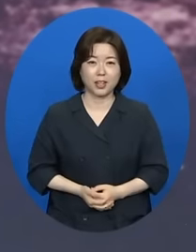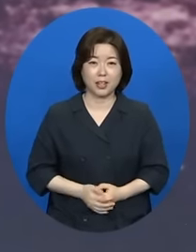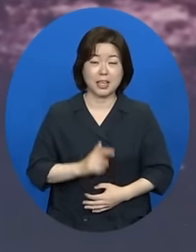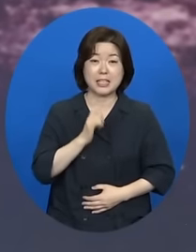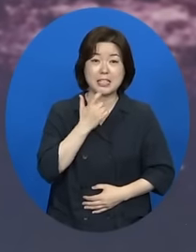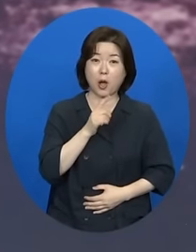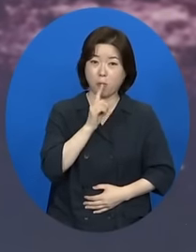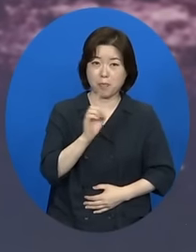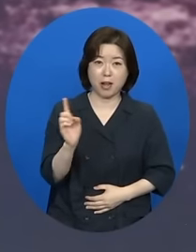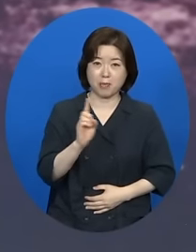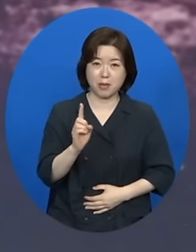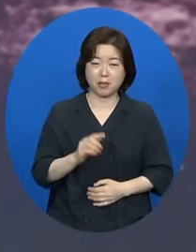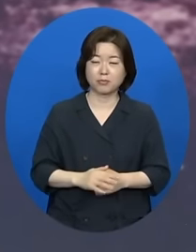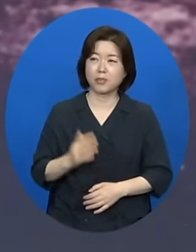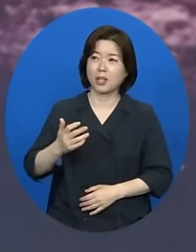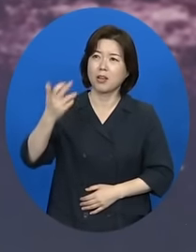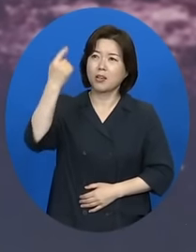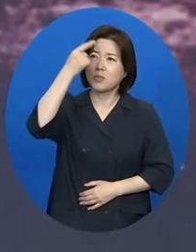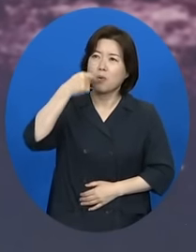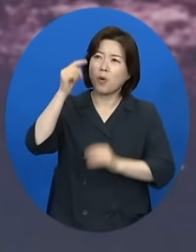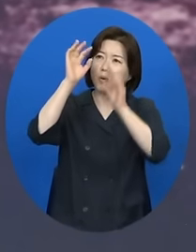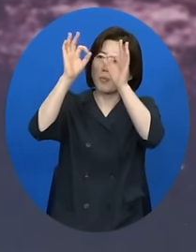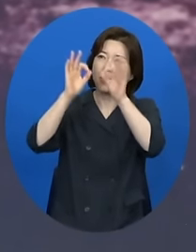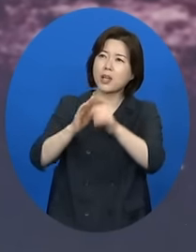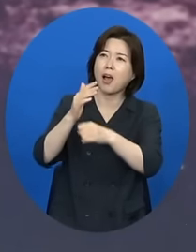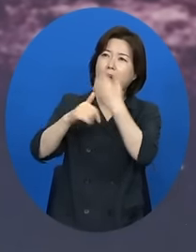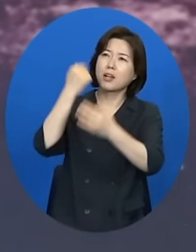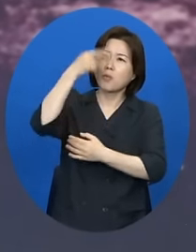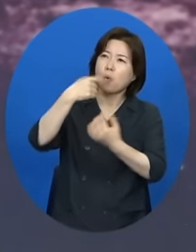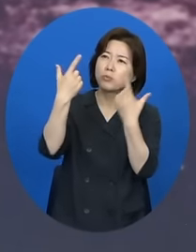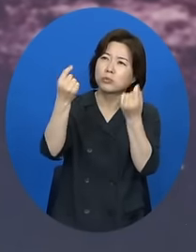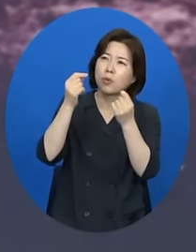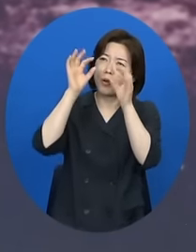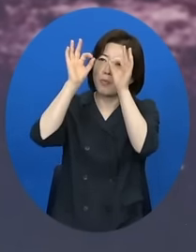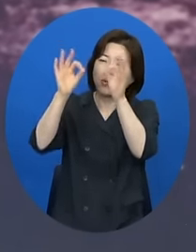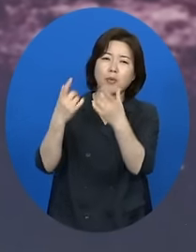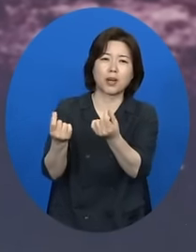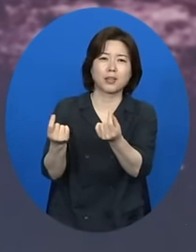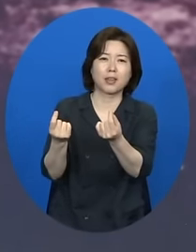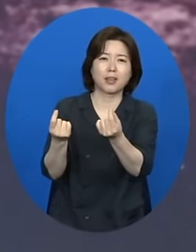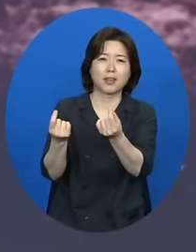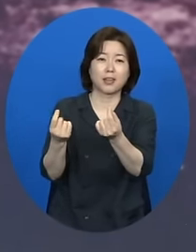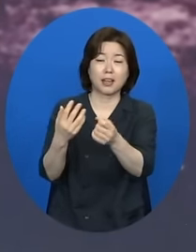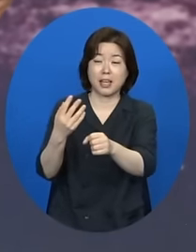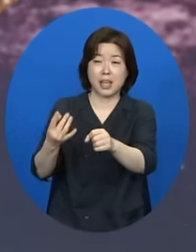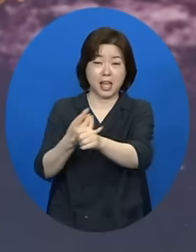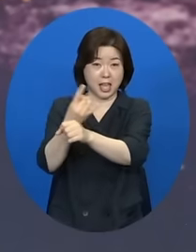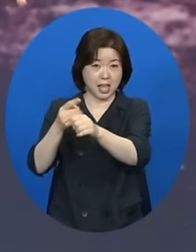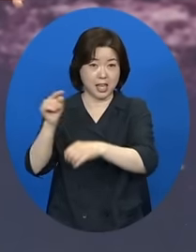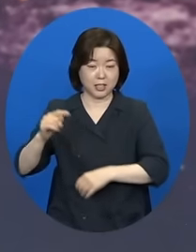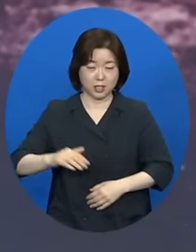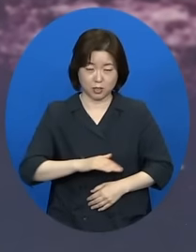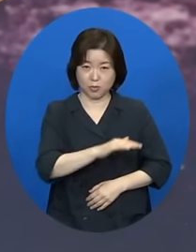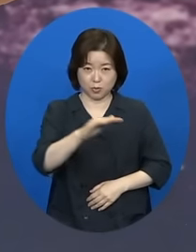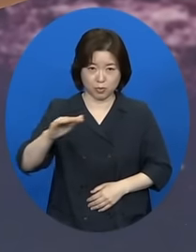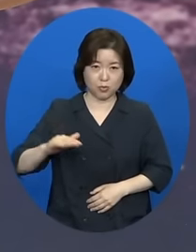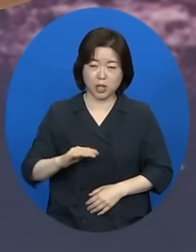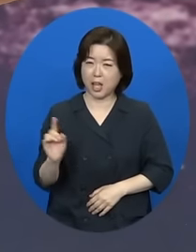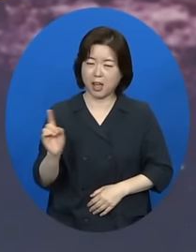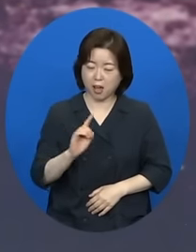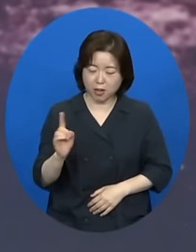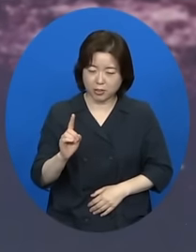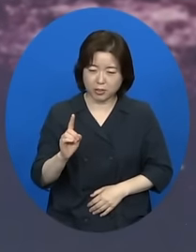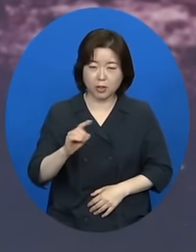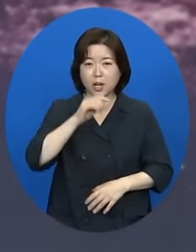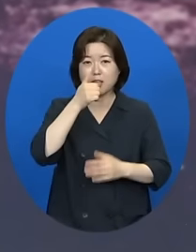하냐면 형님의 얼굴을 보니 마치 하나님의 얼굴을 보는 것 같습니다. 그러니까 이 예수는 바로 우리의 그 어떠한